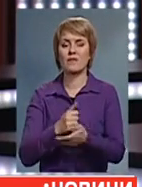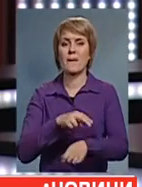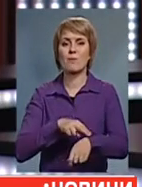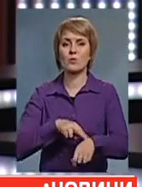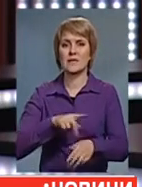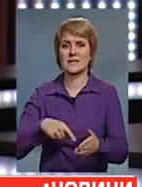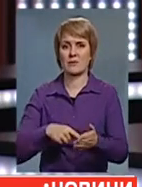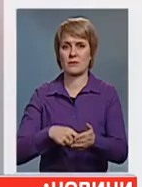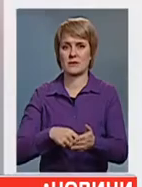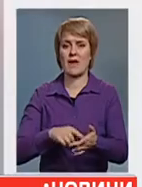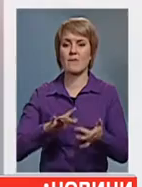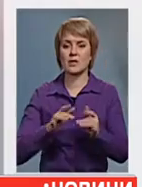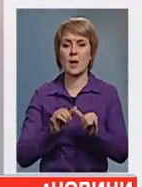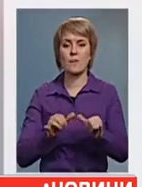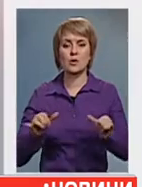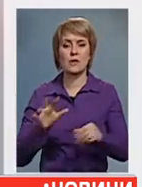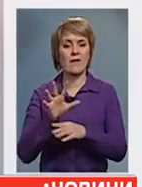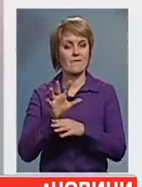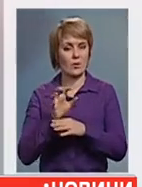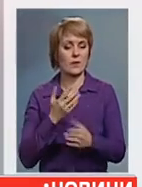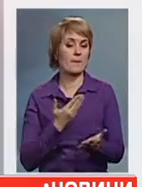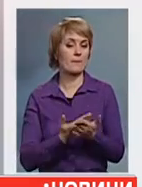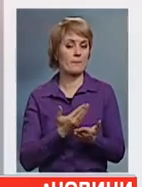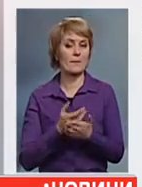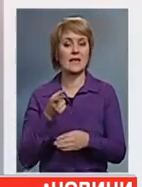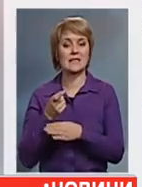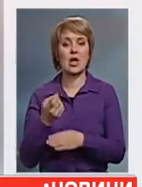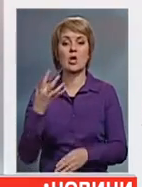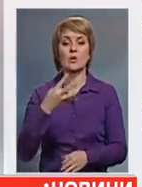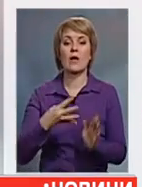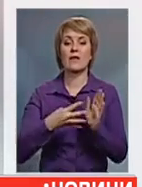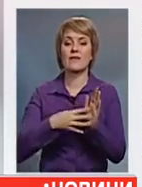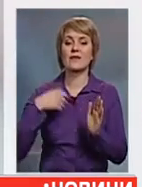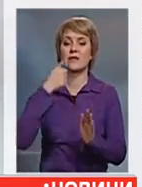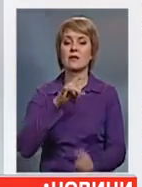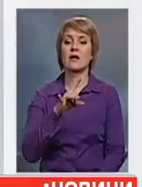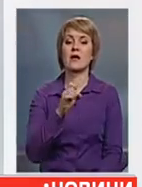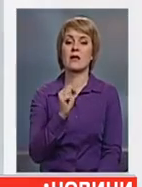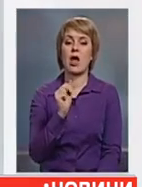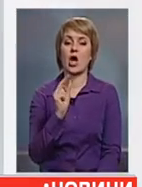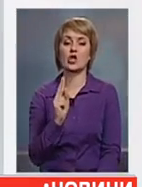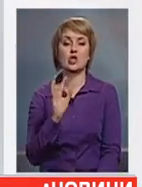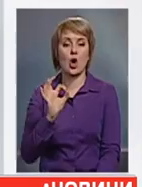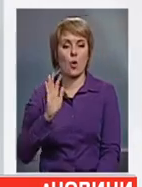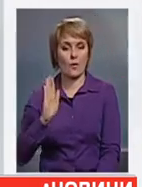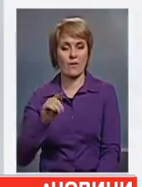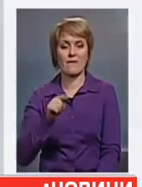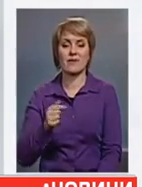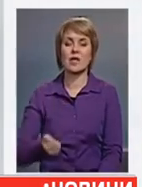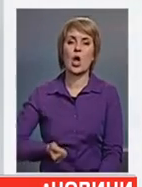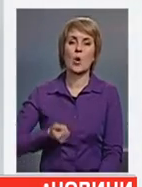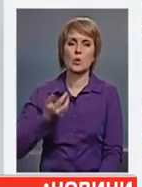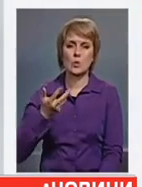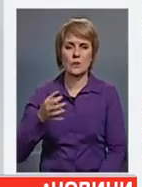онісьєв мережі поширили фото підозрюваного Припускають що стріляв 49-річний Олександр Рачков у поліції кажуть він